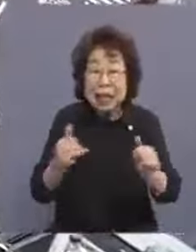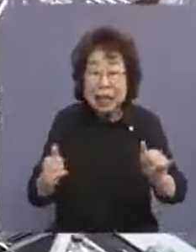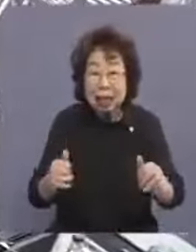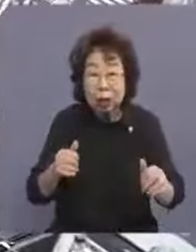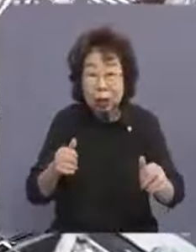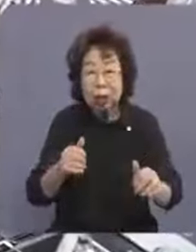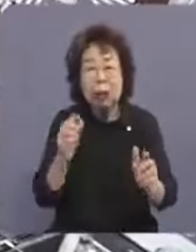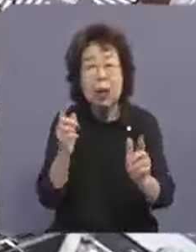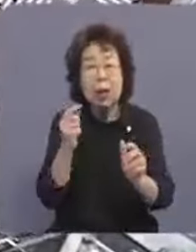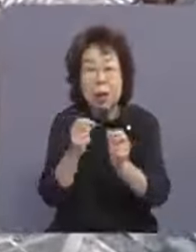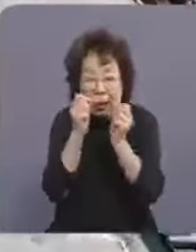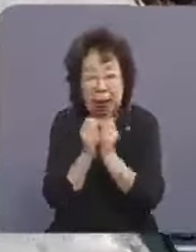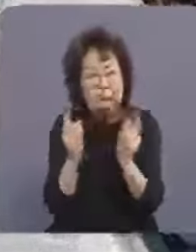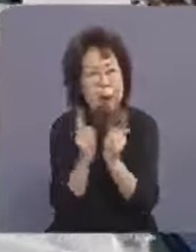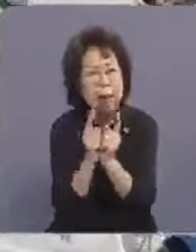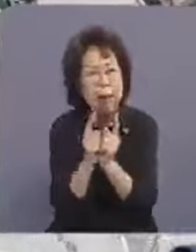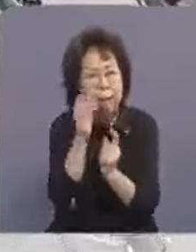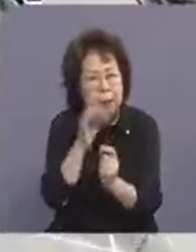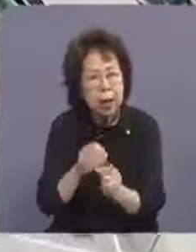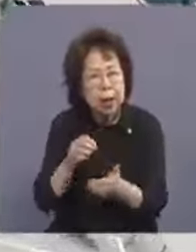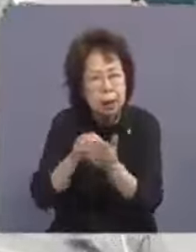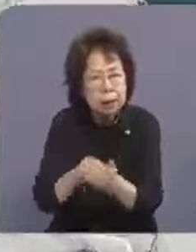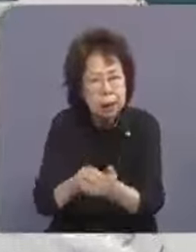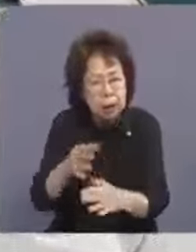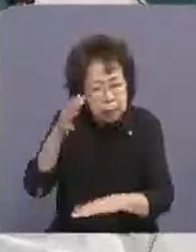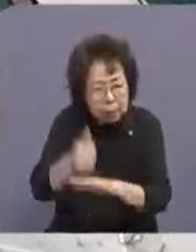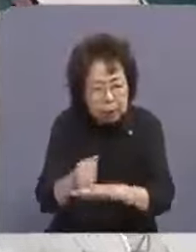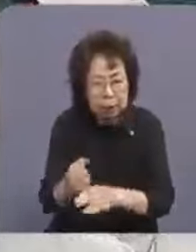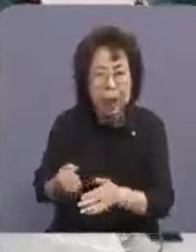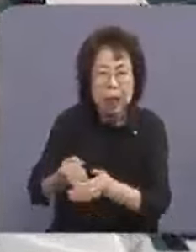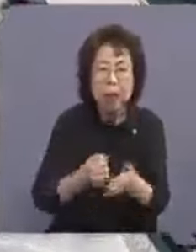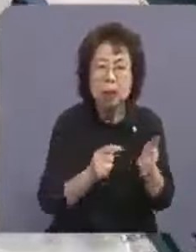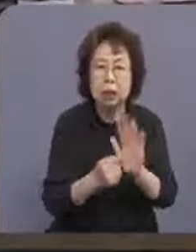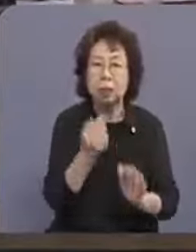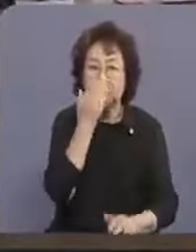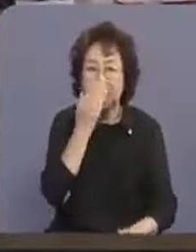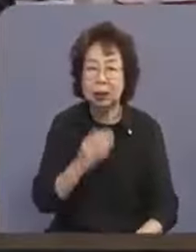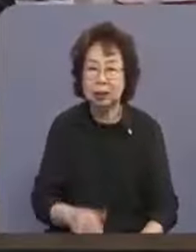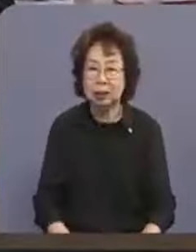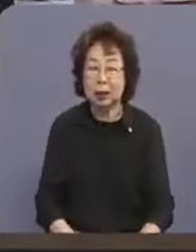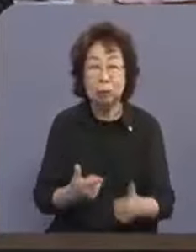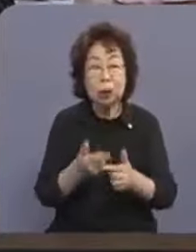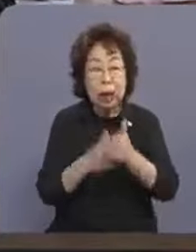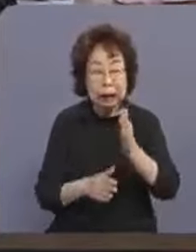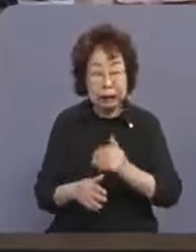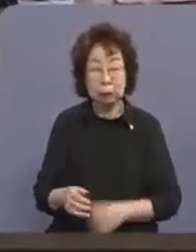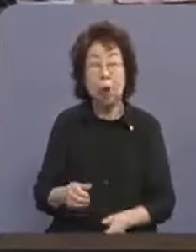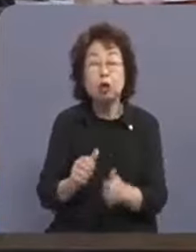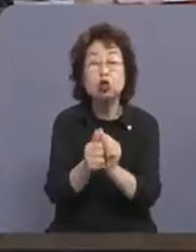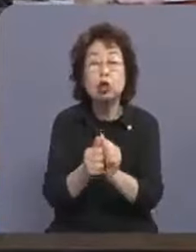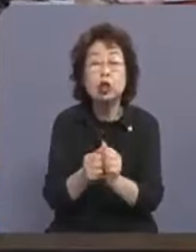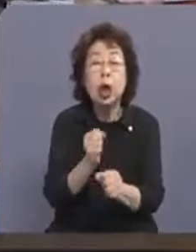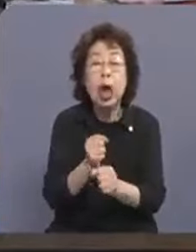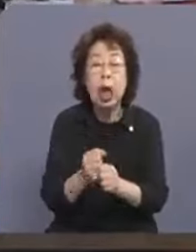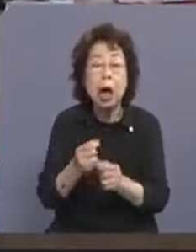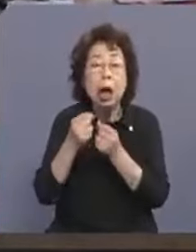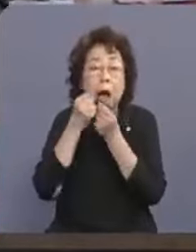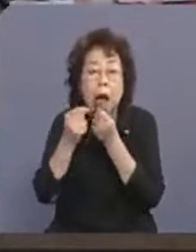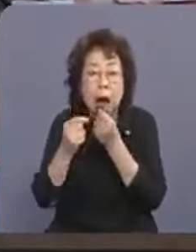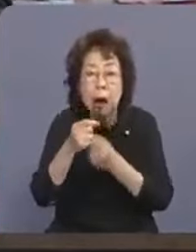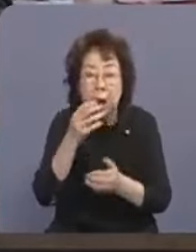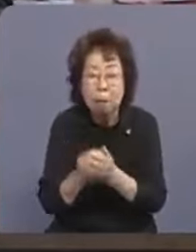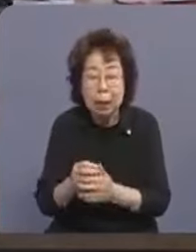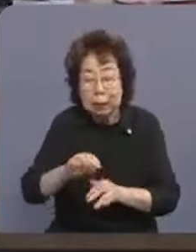대상으로 개별 면담을 진행해 입점 여부를 최종 결정하기로 했습니다. 부산시는 앞서 주식회사라는 사실을 속이고